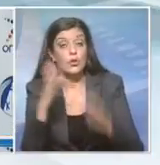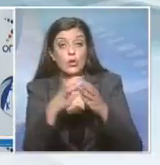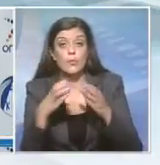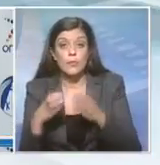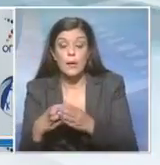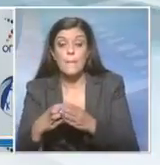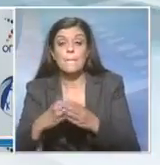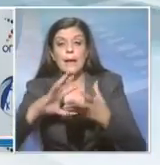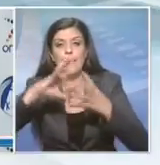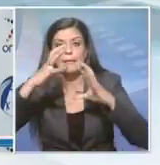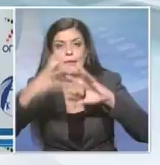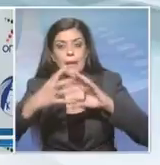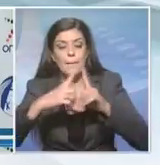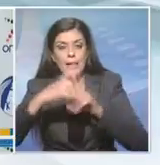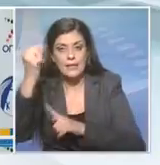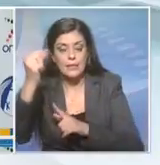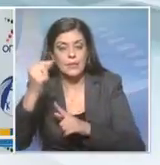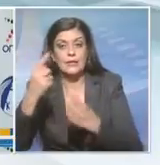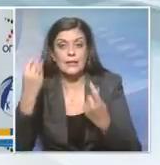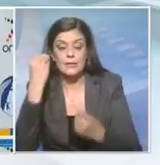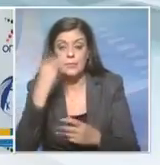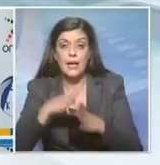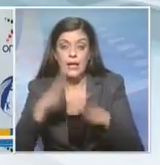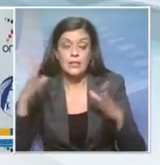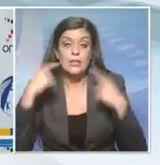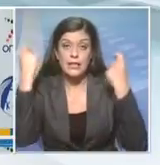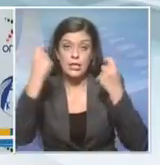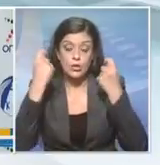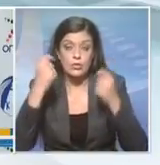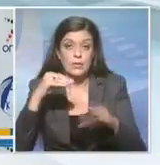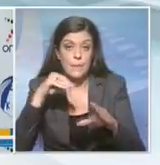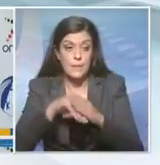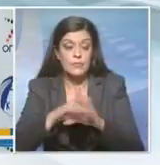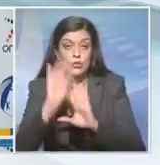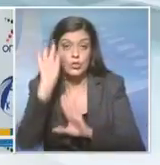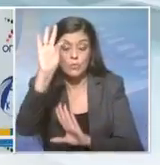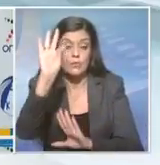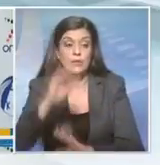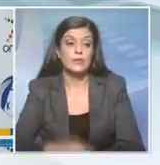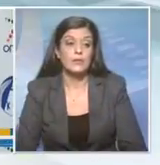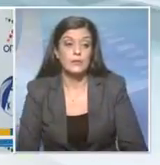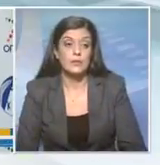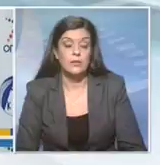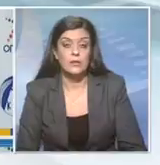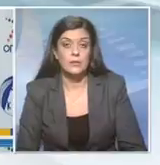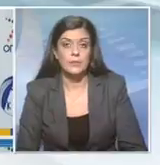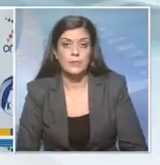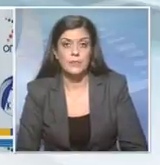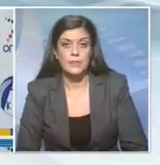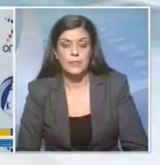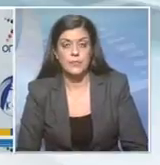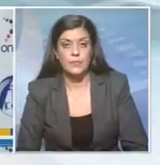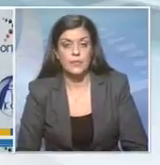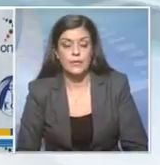μεγαλύτερες και πολυπληθέστερες δραστηριότητες. Μέσα από στοχευμένες δράσεις ενεργοποιούμε με